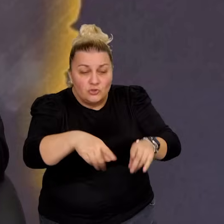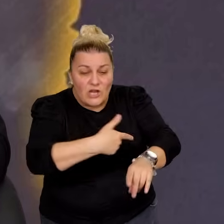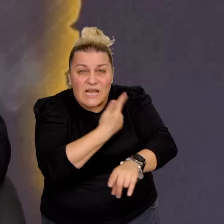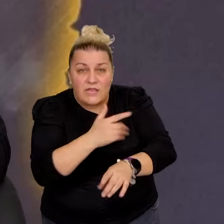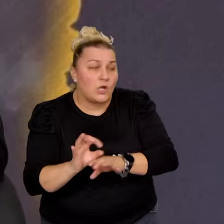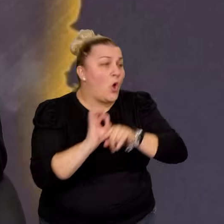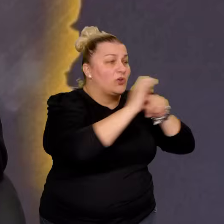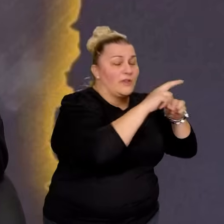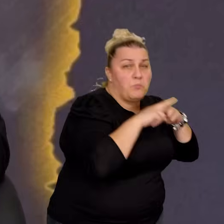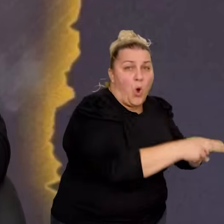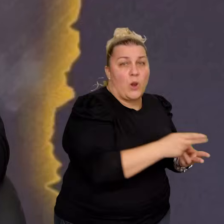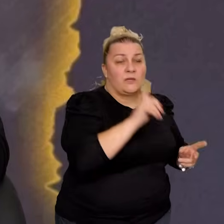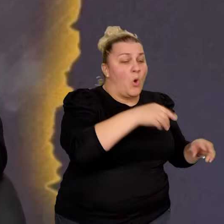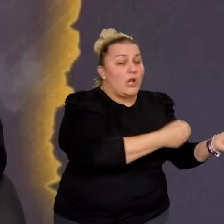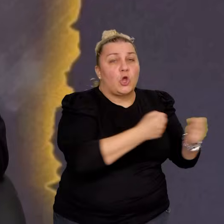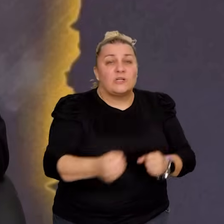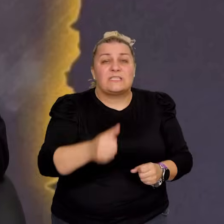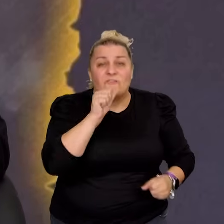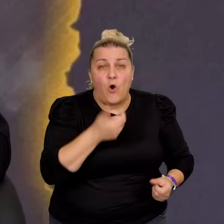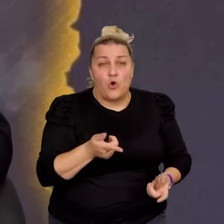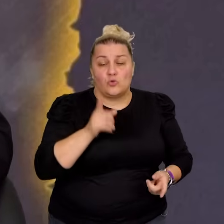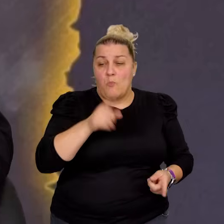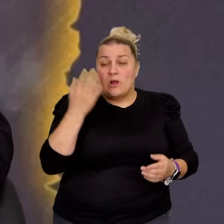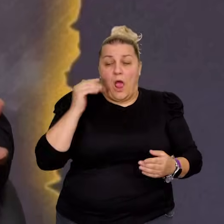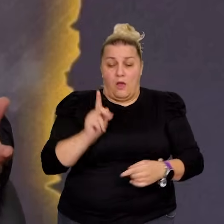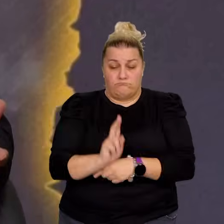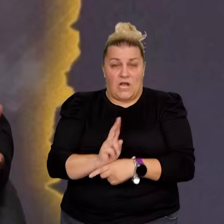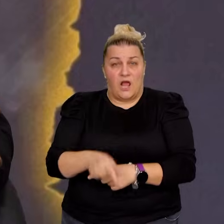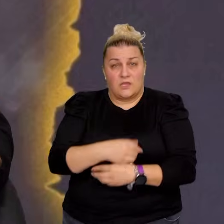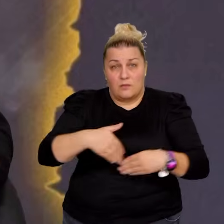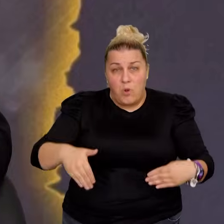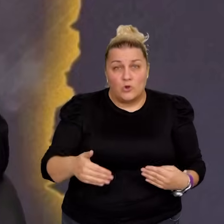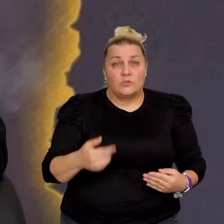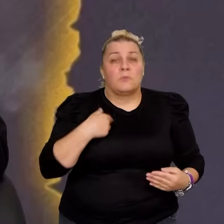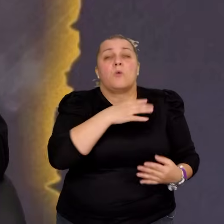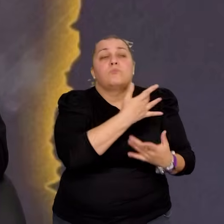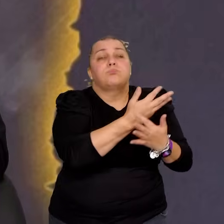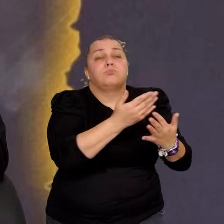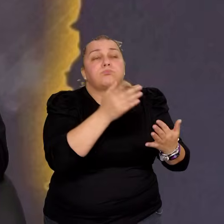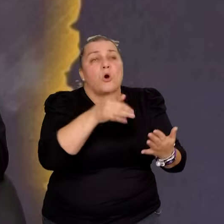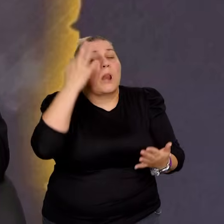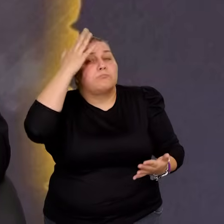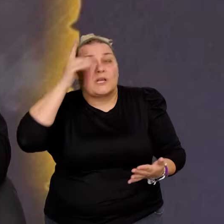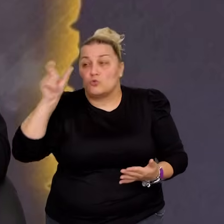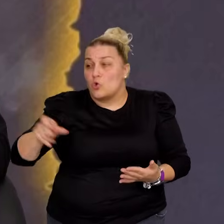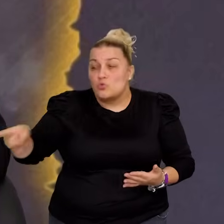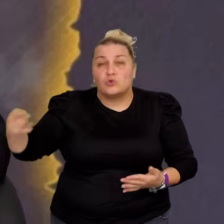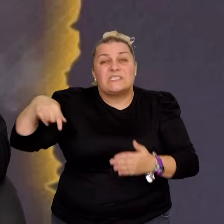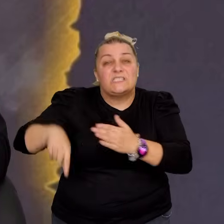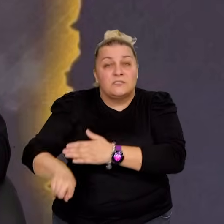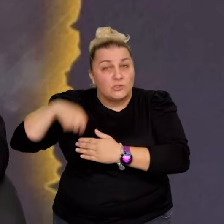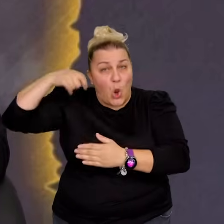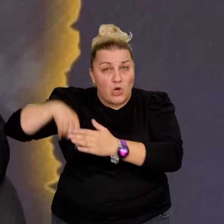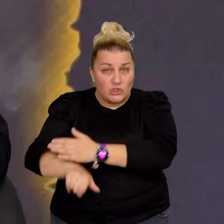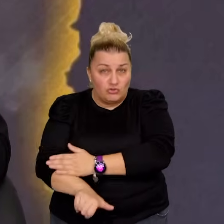morao si doneti vodu, morao si biti na položaju, morao si puno toga, morao si briniti o ljudima koji su u